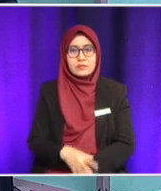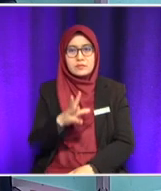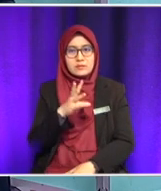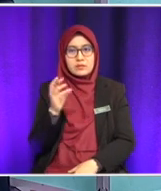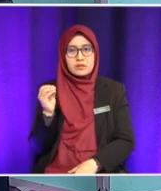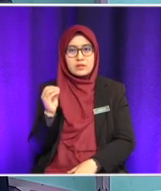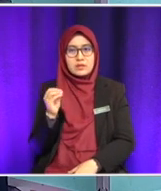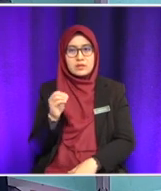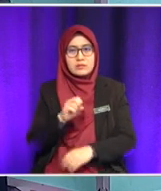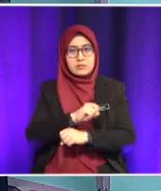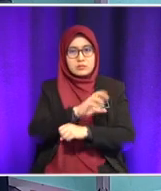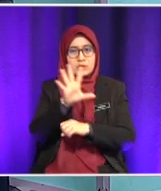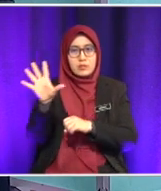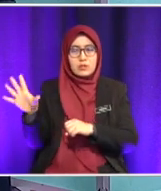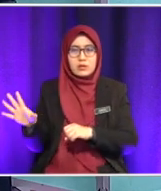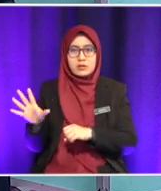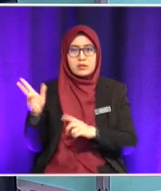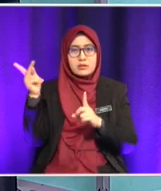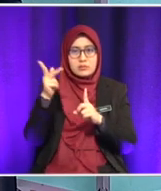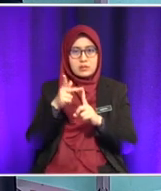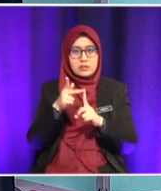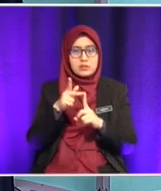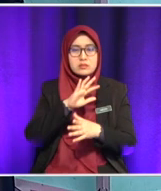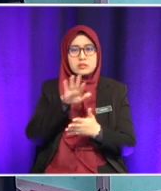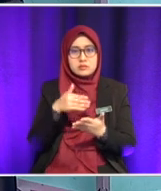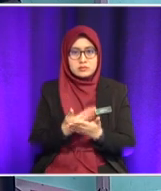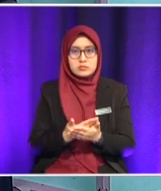di sini saya akan jelas dengan lebih